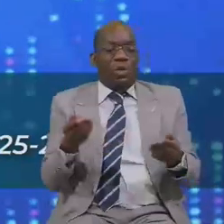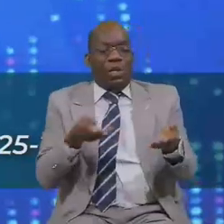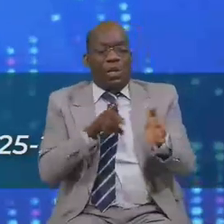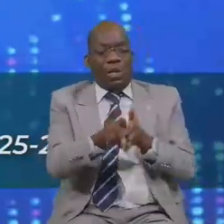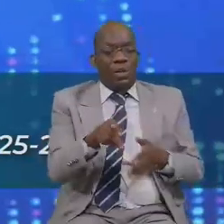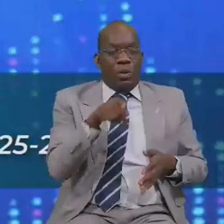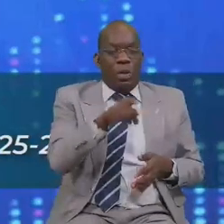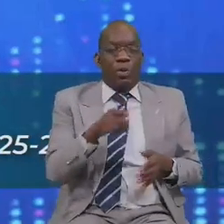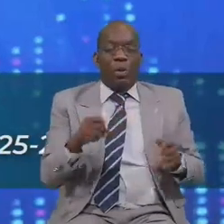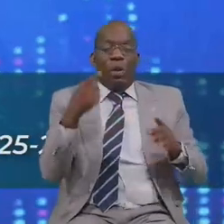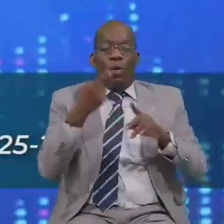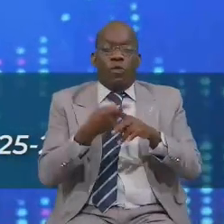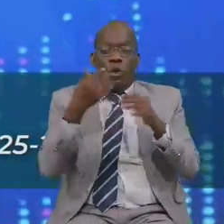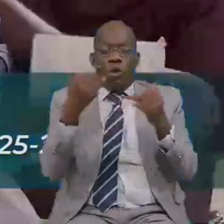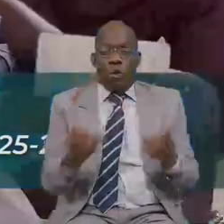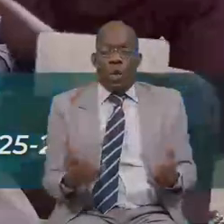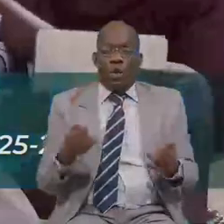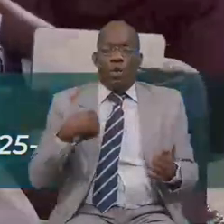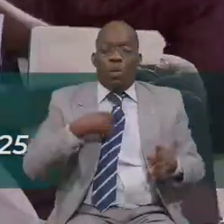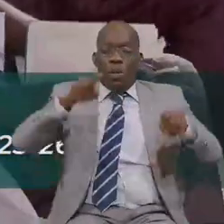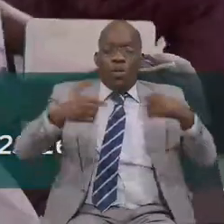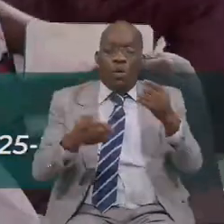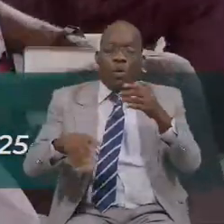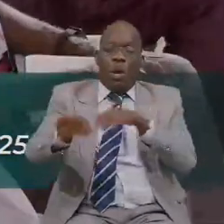d'aujourd'hui, nous allons au-delà de cela.